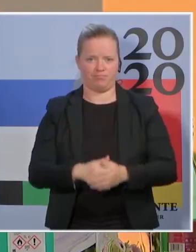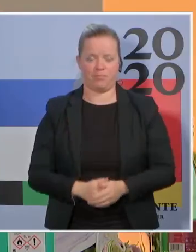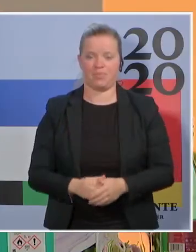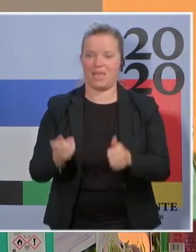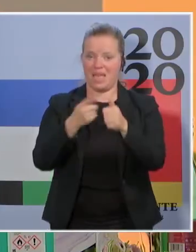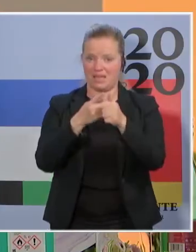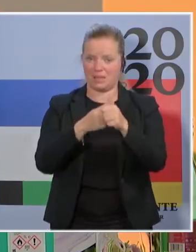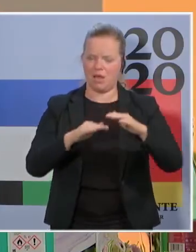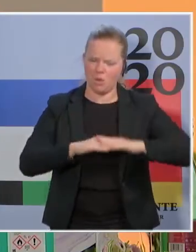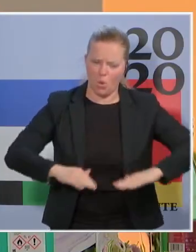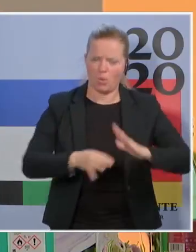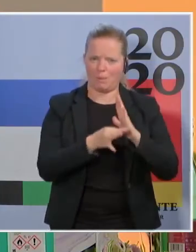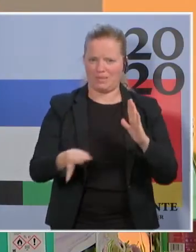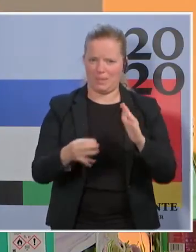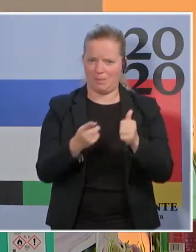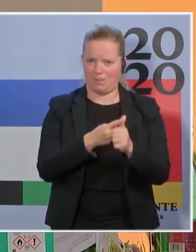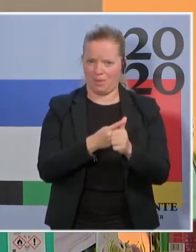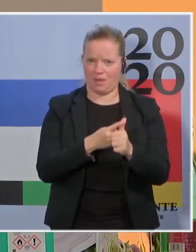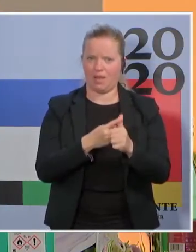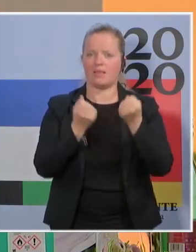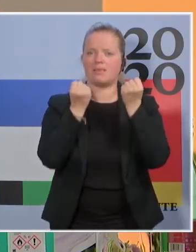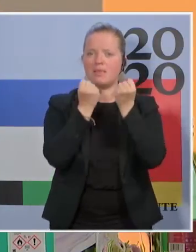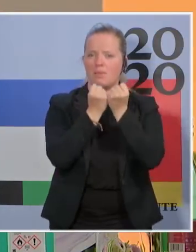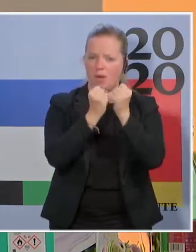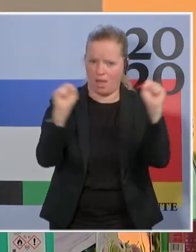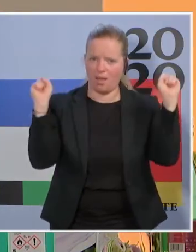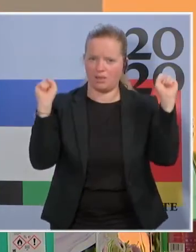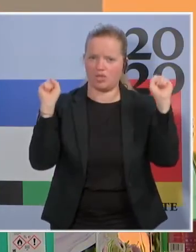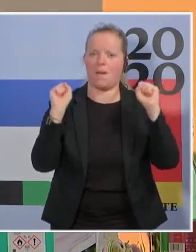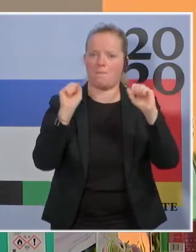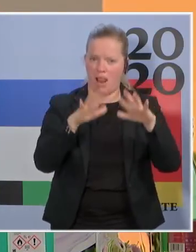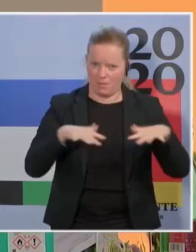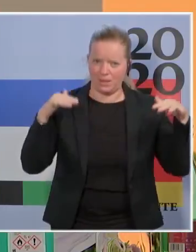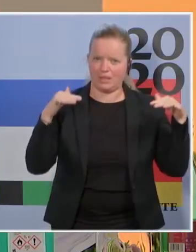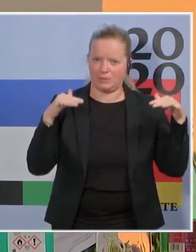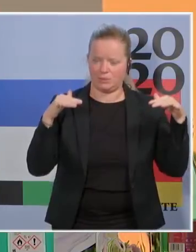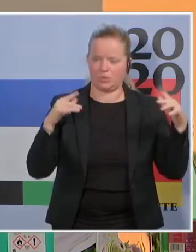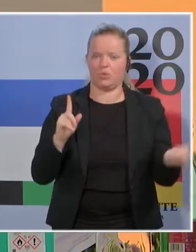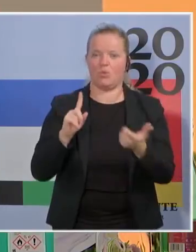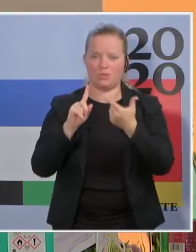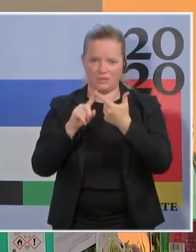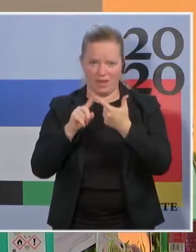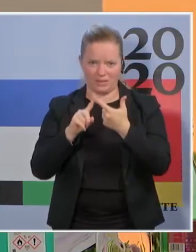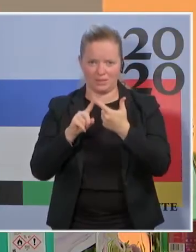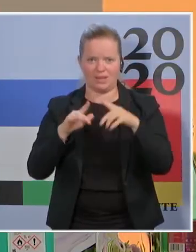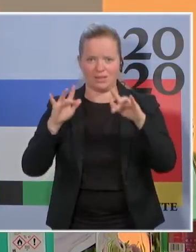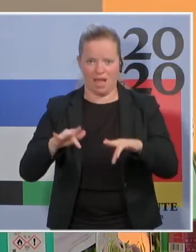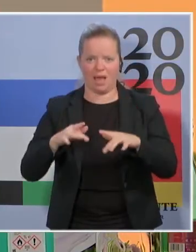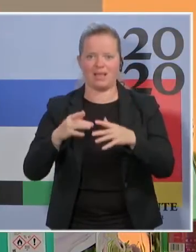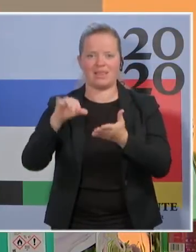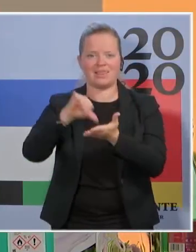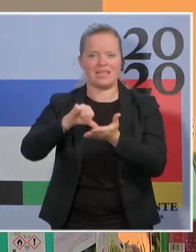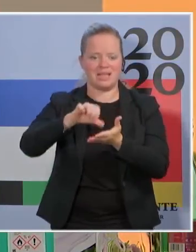das Grundprinzip des demokratischen Parlamentarismus und das der